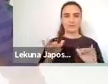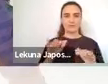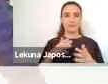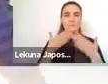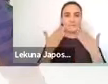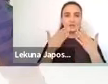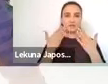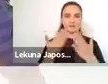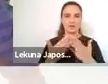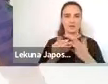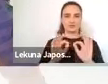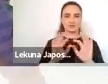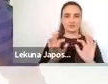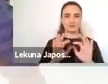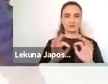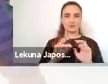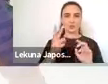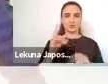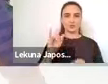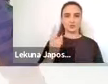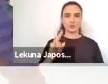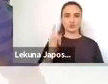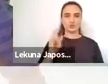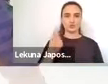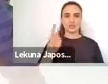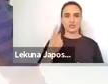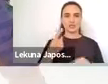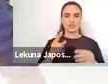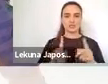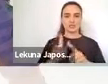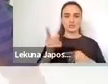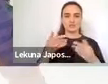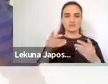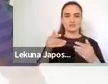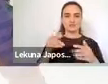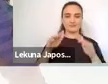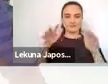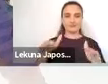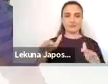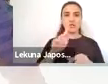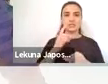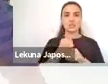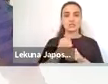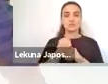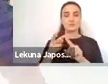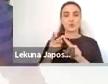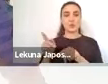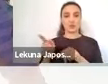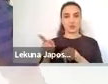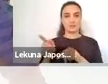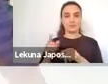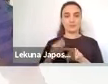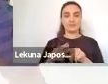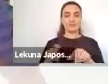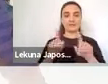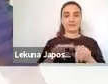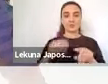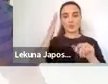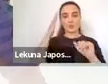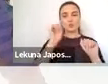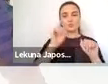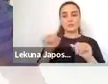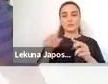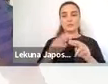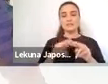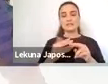რომ მოვიყვანოთ, რომ ორი თოჯინა მიდის, ერთი წაიქცა, დაიწყო ტირილი და მეორე ამ დროს რას აკეთებს? ხო? აი ესეთი უნარები